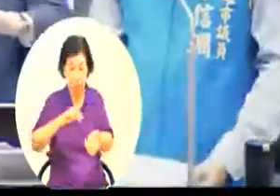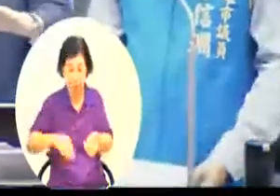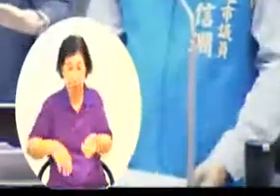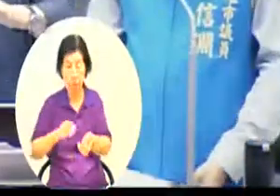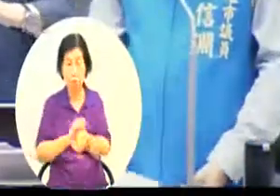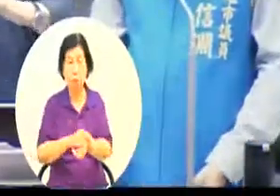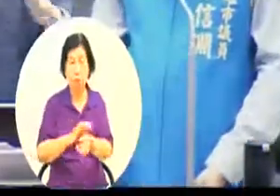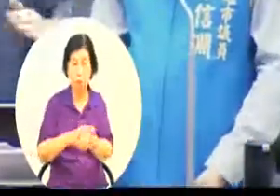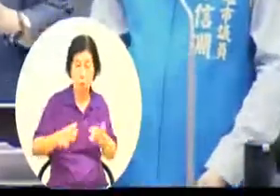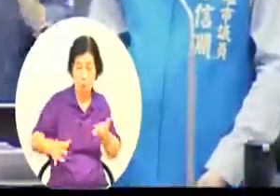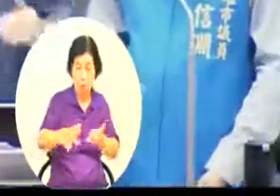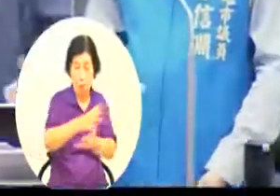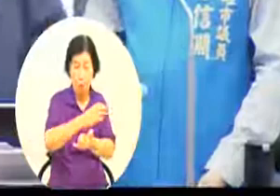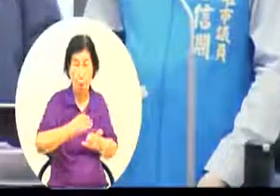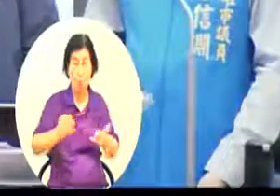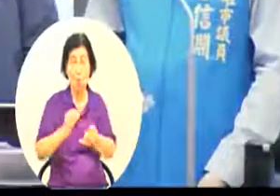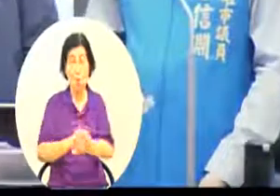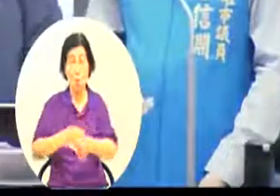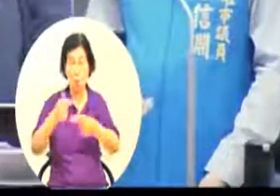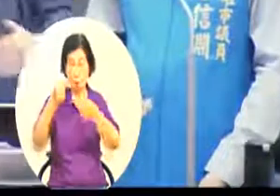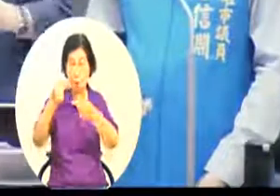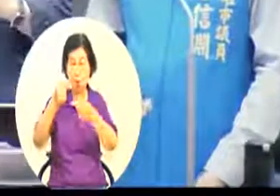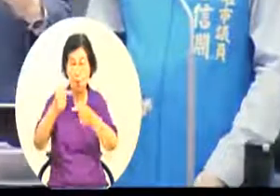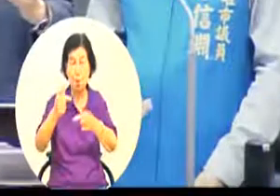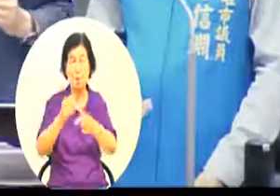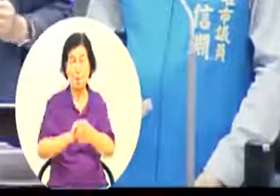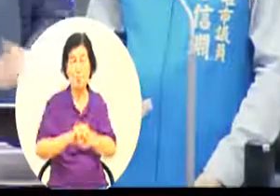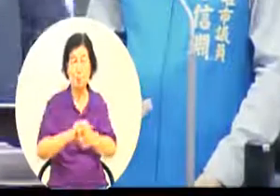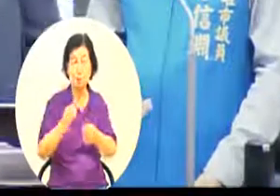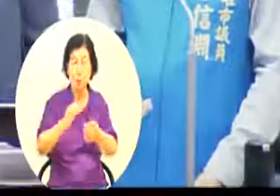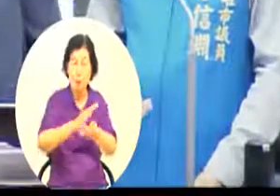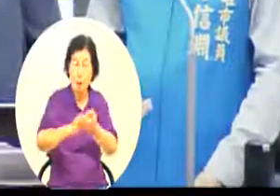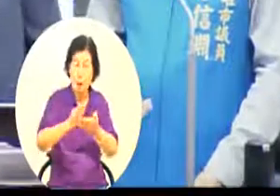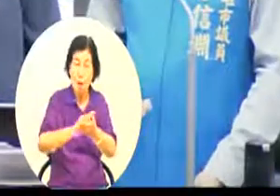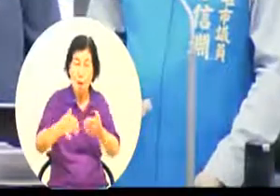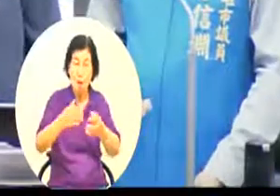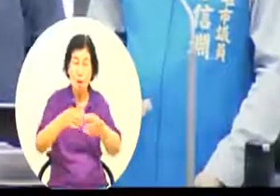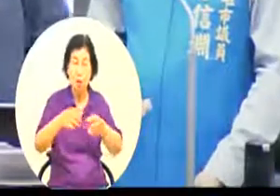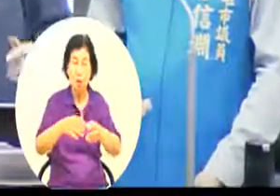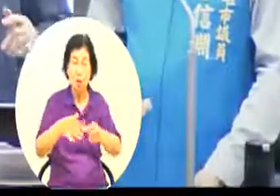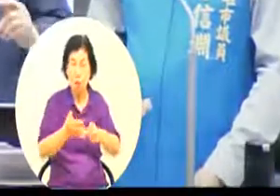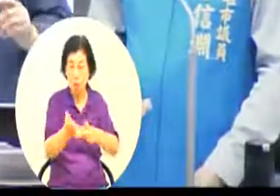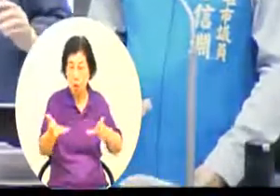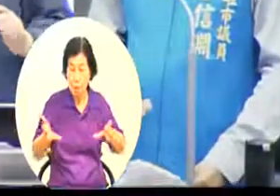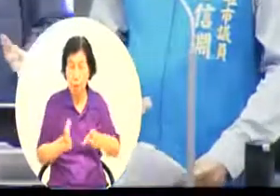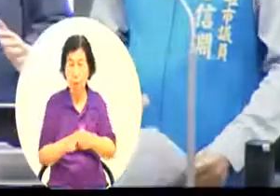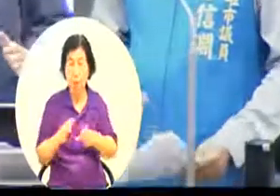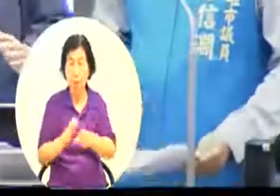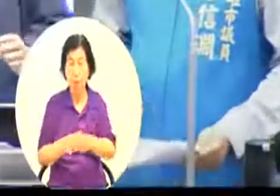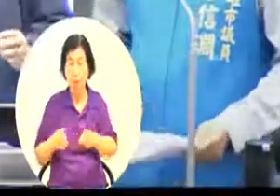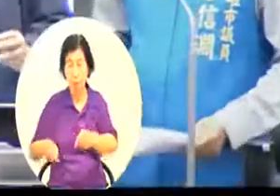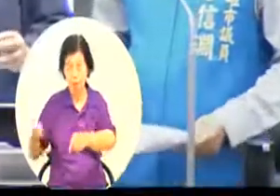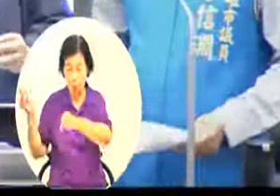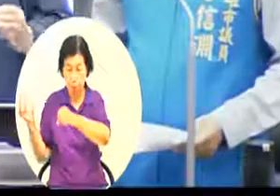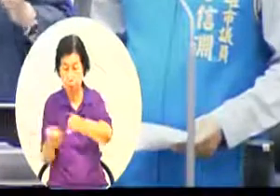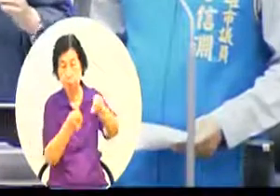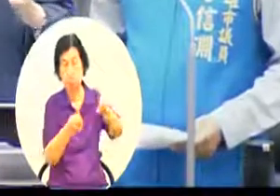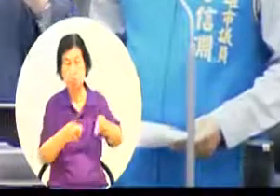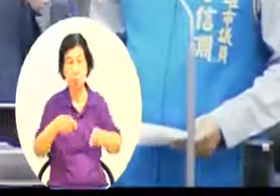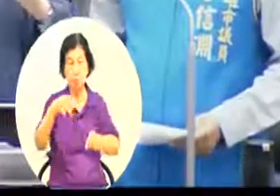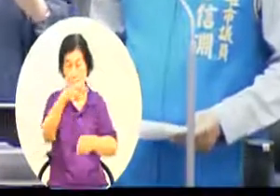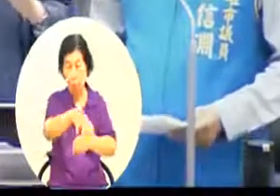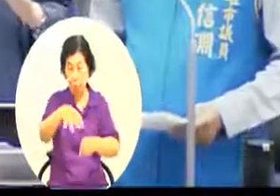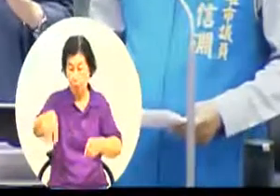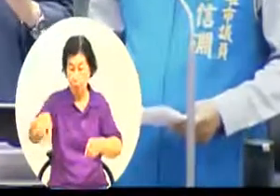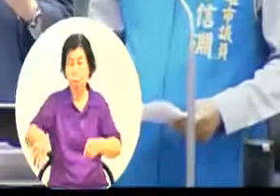最标准的澄清湖棒球场，这东西差不多人口大概116万，所以这个部